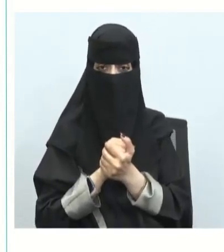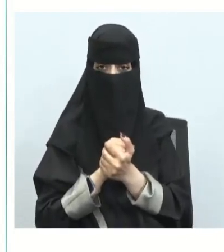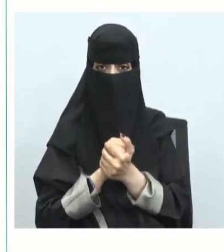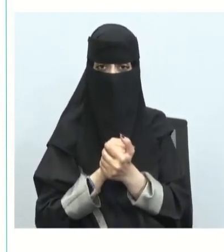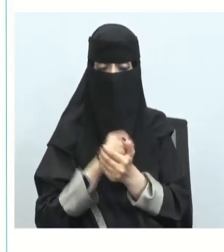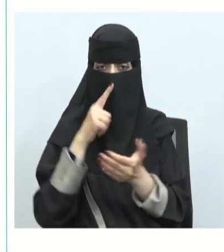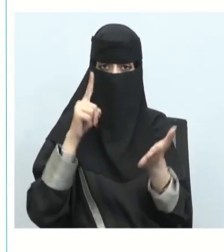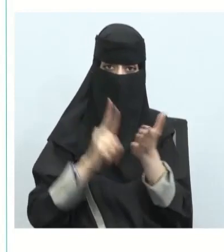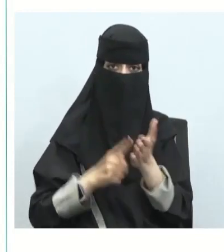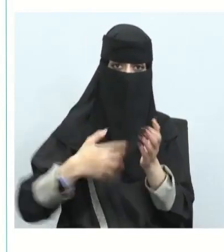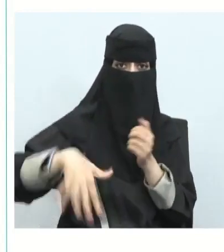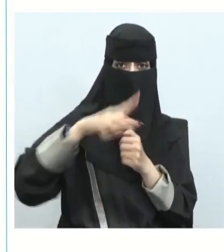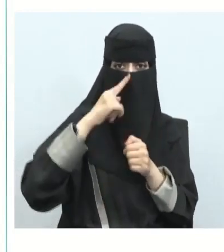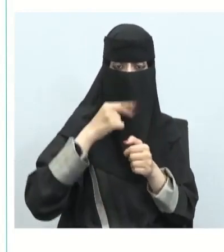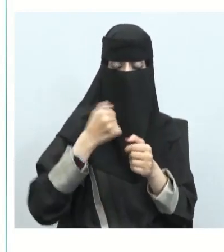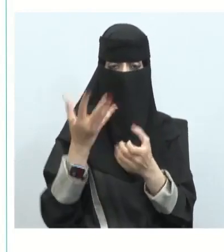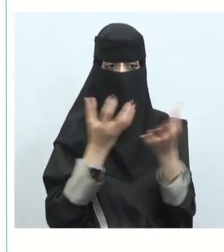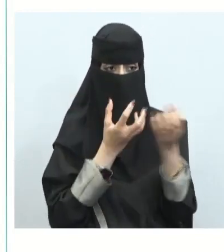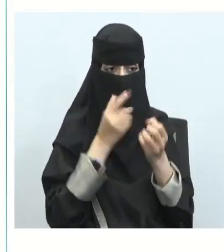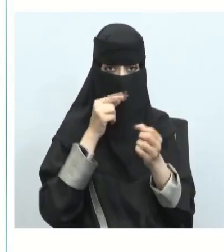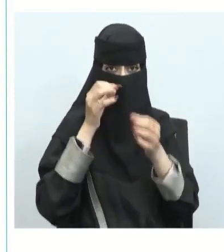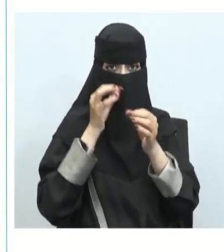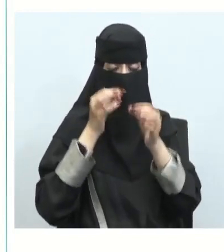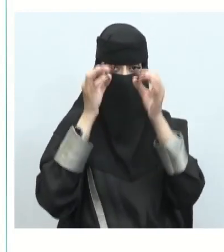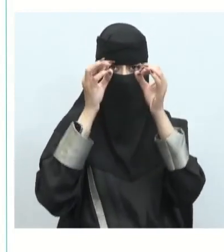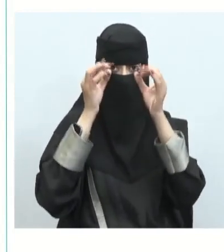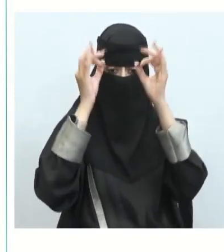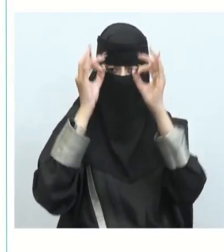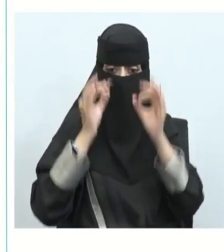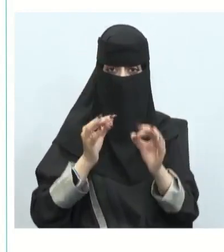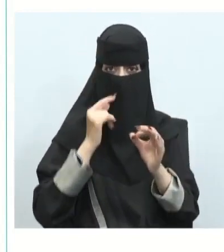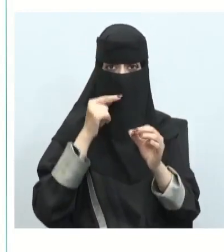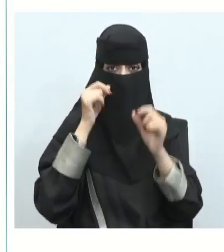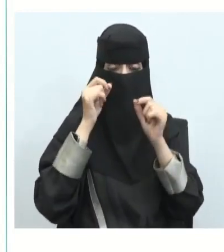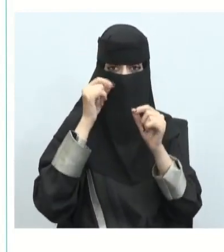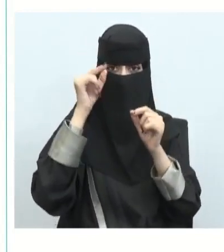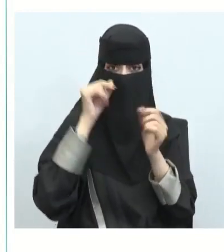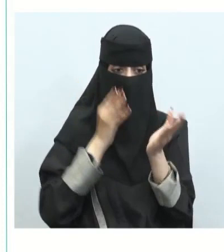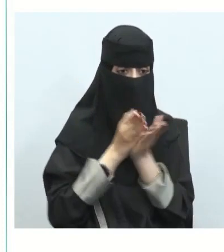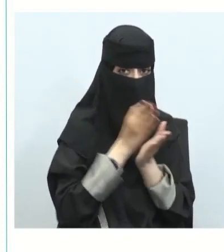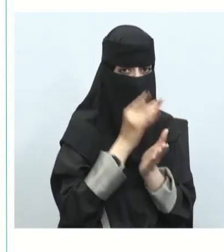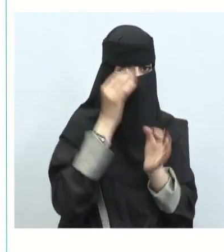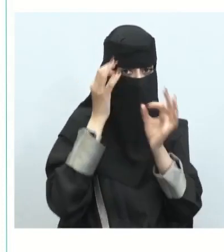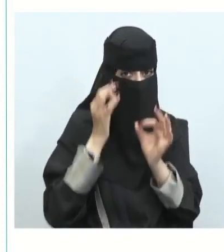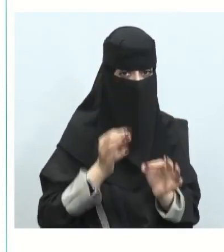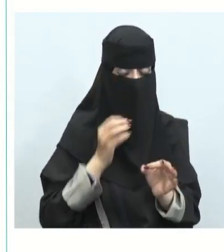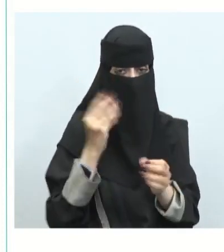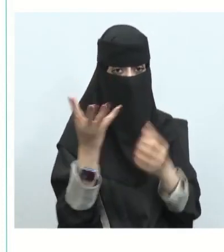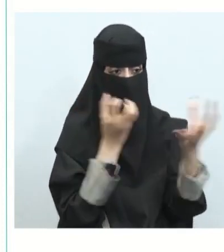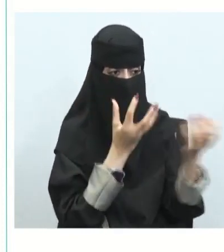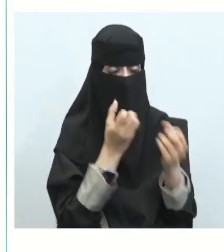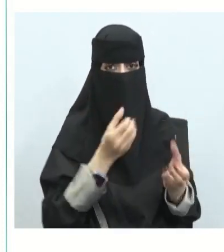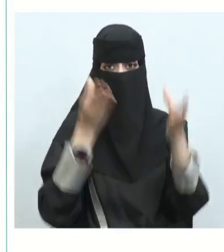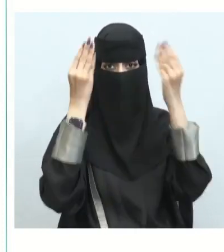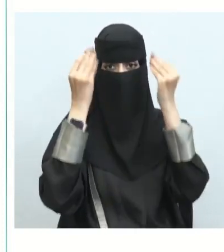يتبعوا اجراءات دقيقه لجمع المعلومات اذا التخطيط اذا اردنا ان نخطط بشكل صحيح لابد ان يكون لدينا